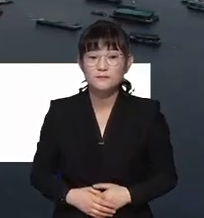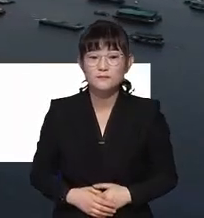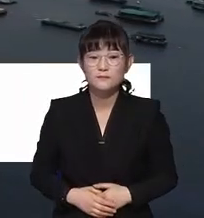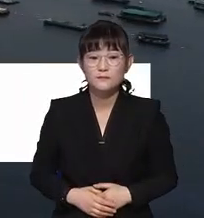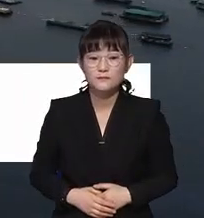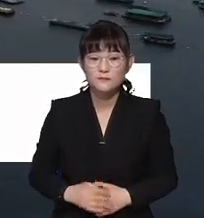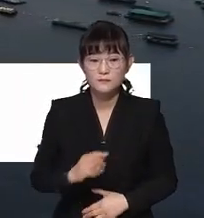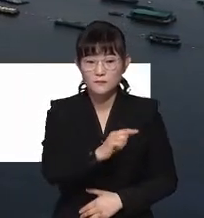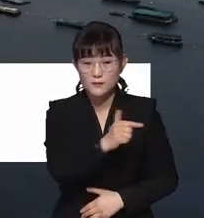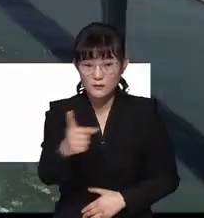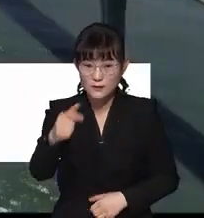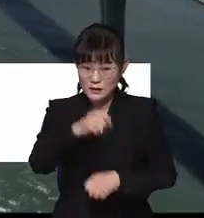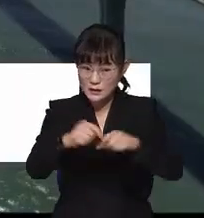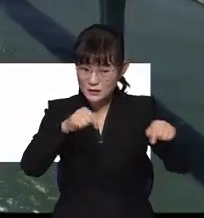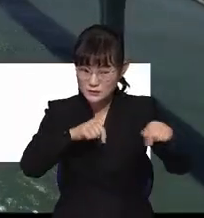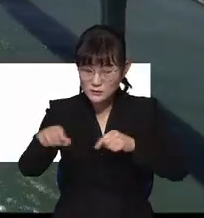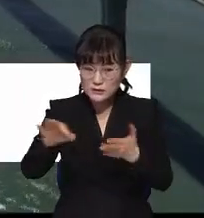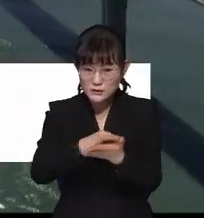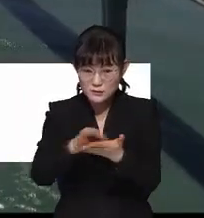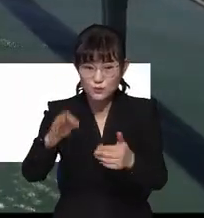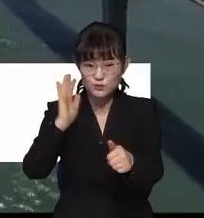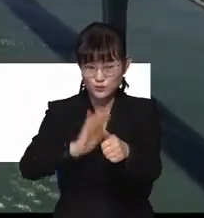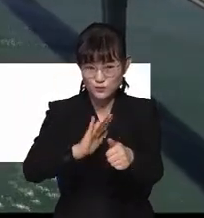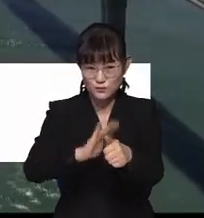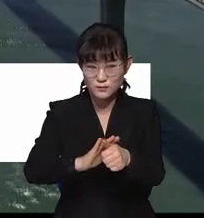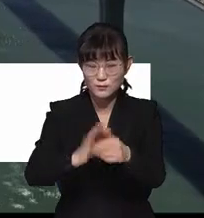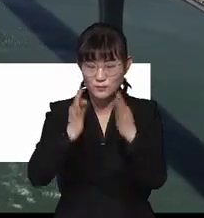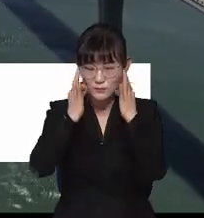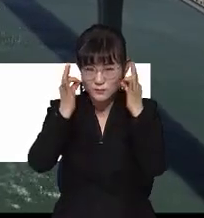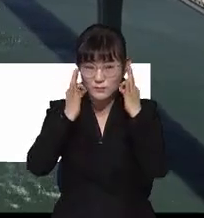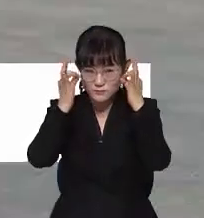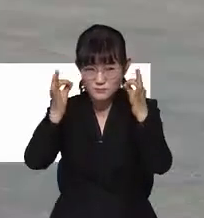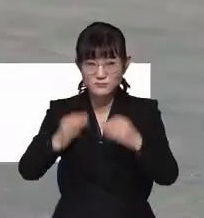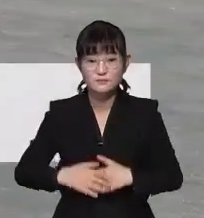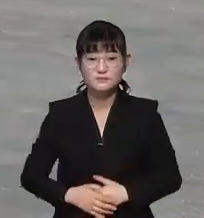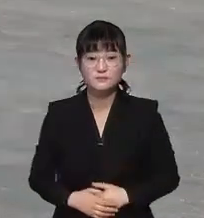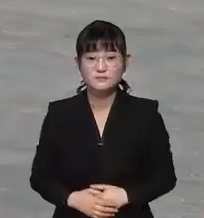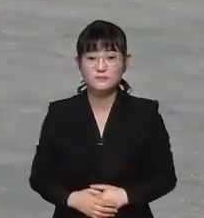그러한 여러 가지 행재정적 지원들을 충실히 해나가도록 하겠습니다.